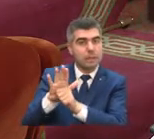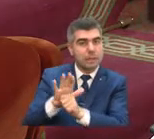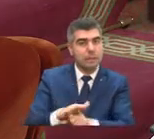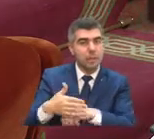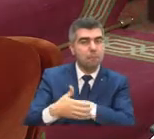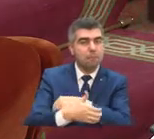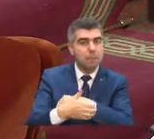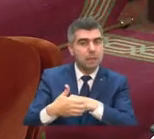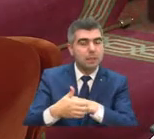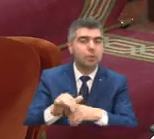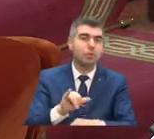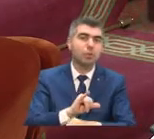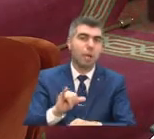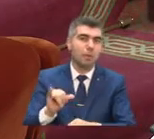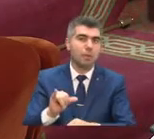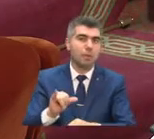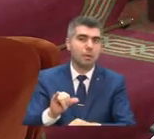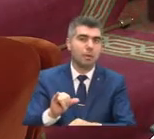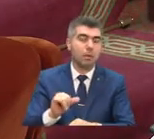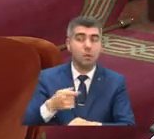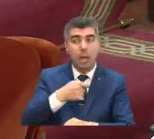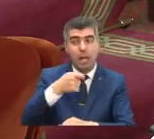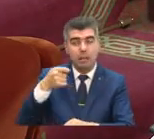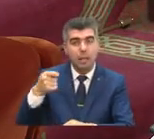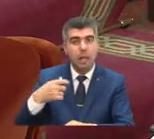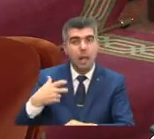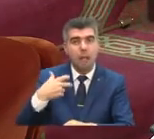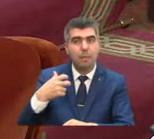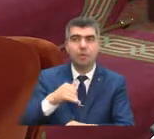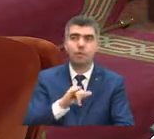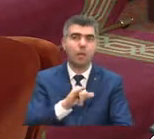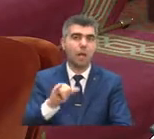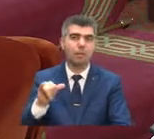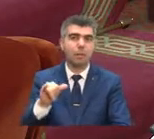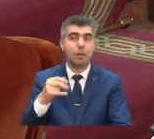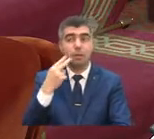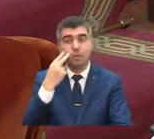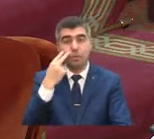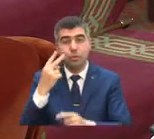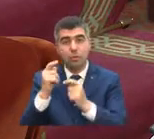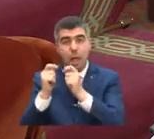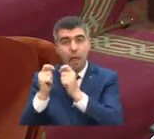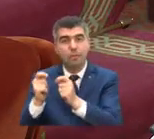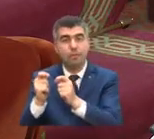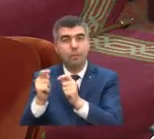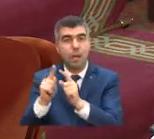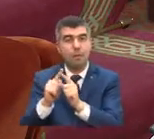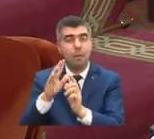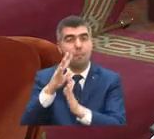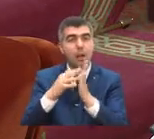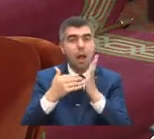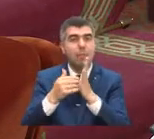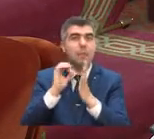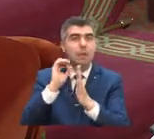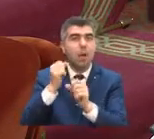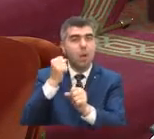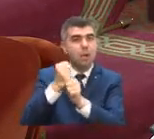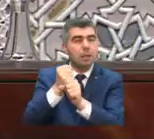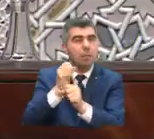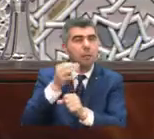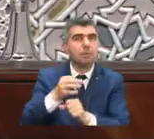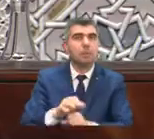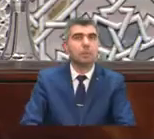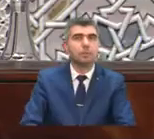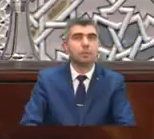وما يتعطاش الانسان اللي ما يحتاجوش. هذا هو الهدف الاساسي اللي دار عليه هذا البرنامج. شكرا شكرا